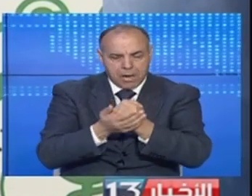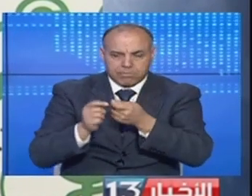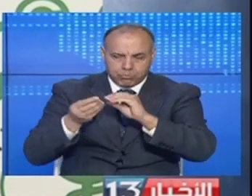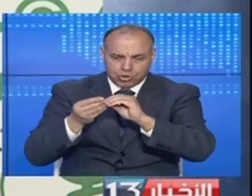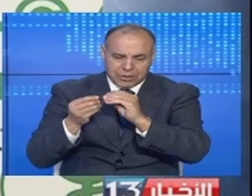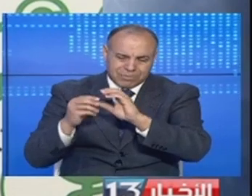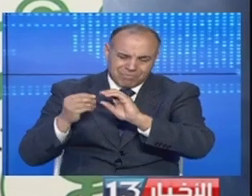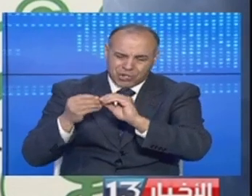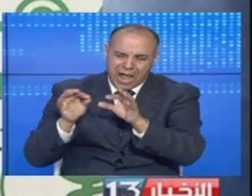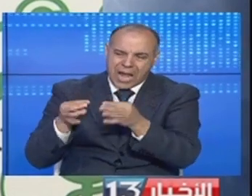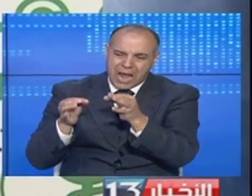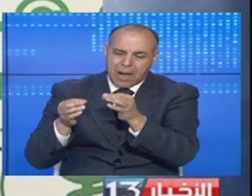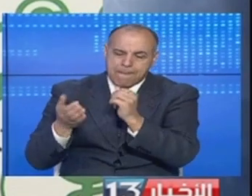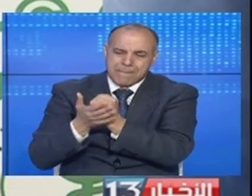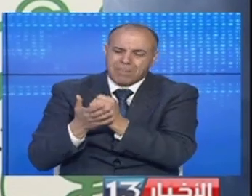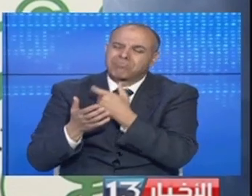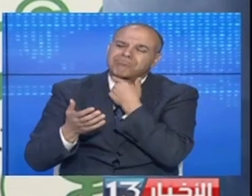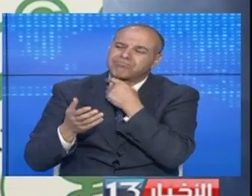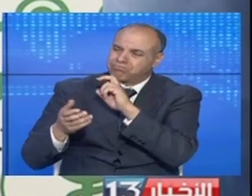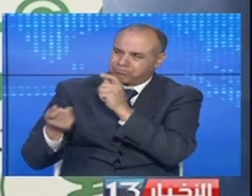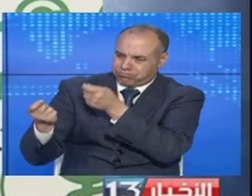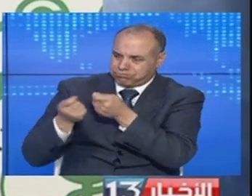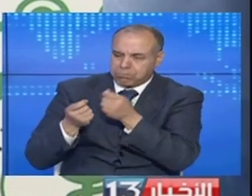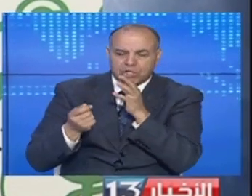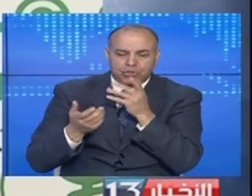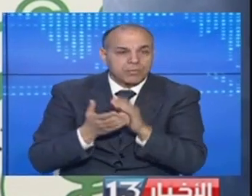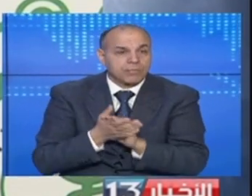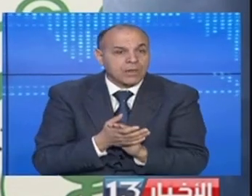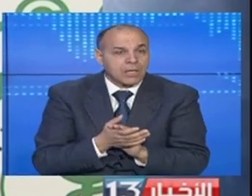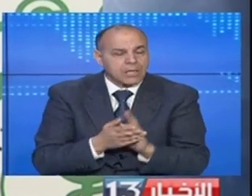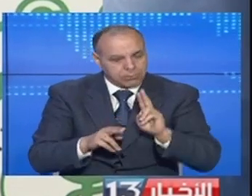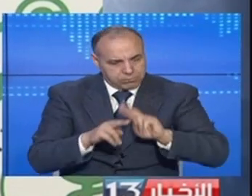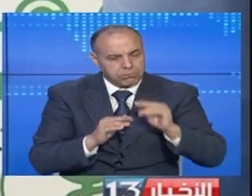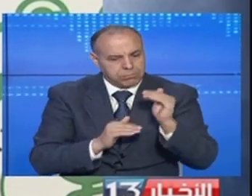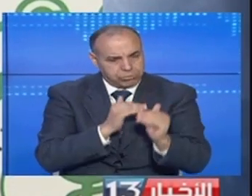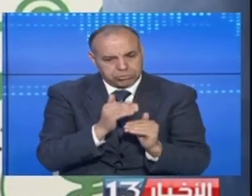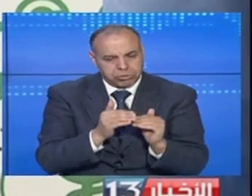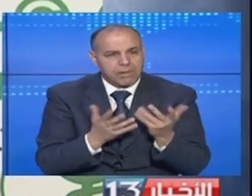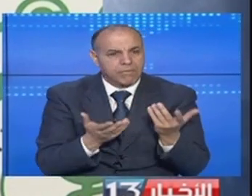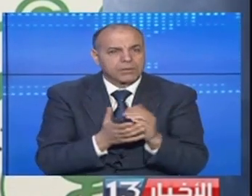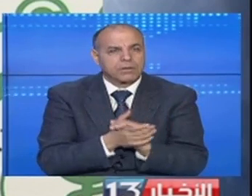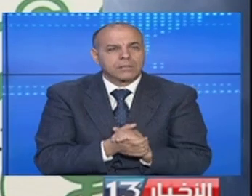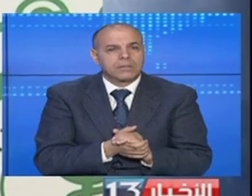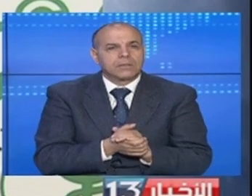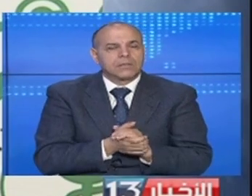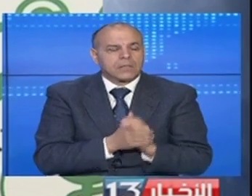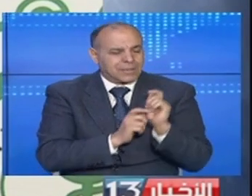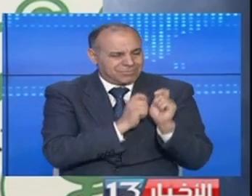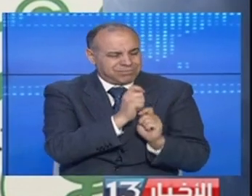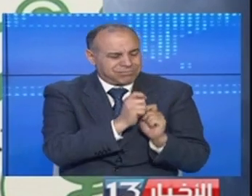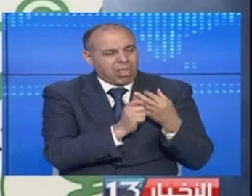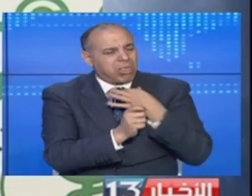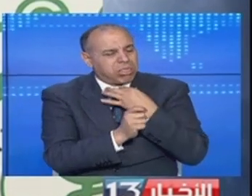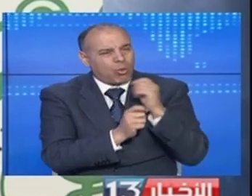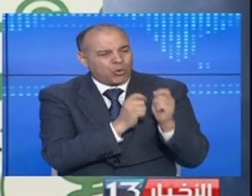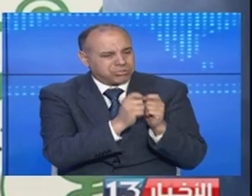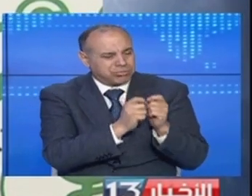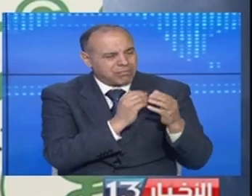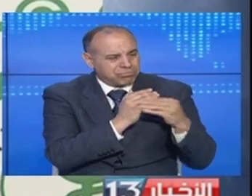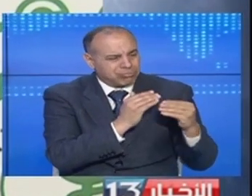الاشكاليات اللي كانت متعلقه بالصفات حسنا في اه نوعيه ال الديون يمكنك اخذها الصفات